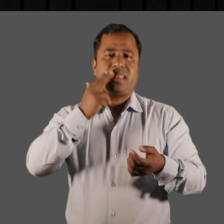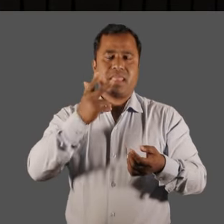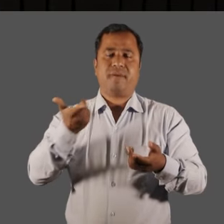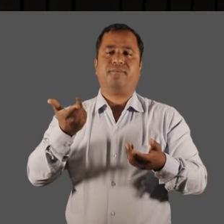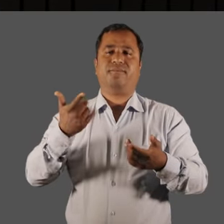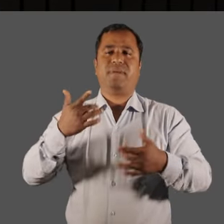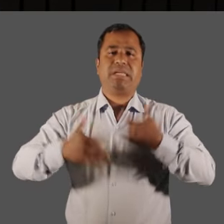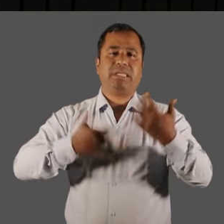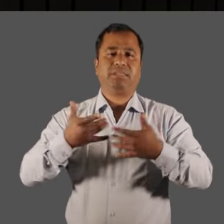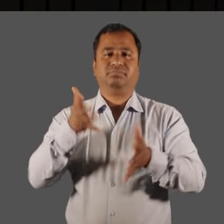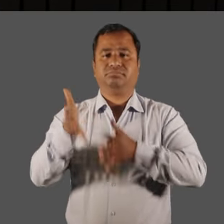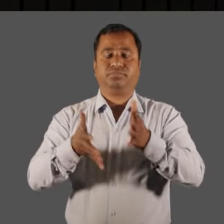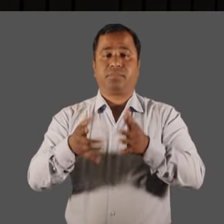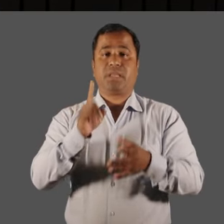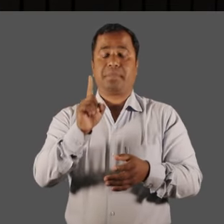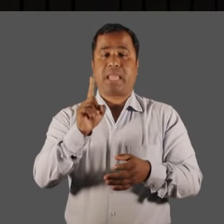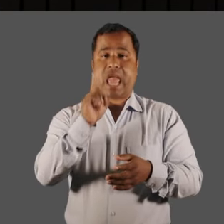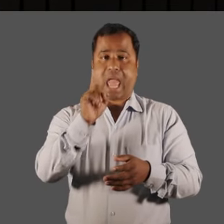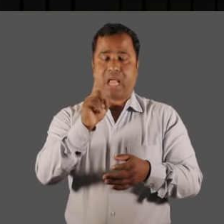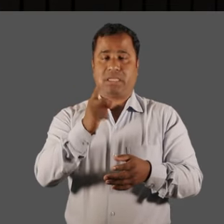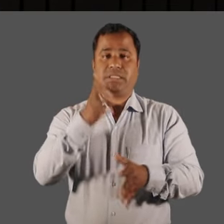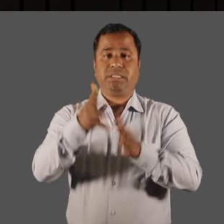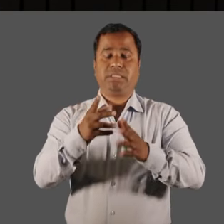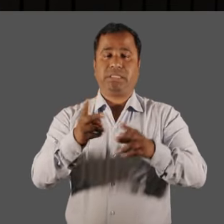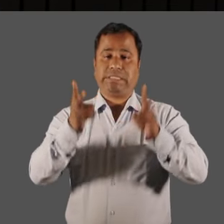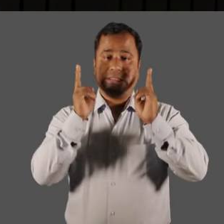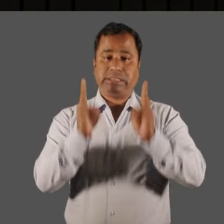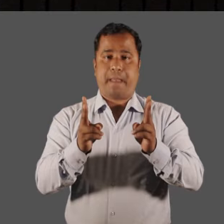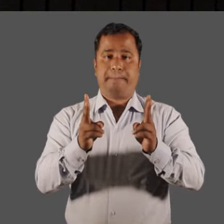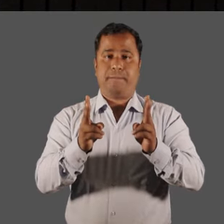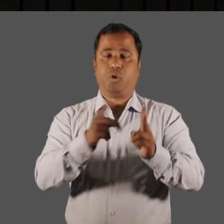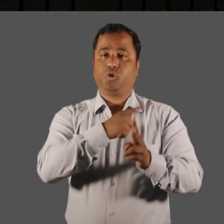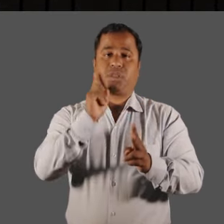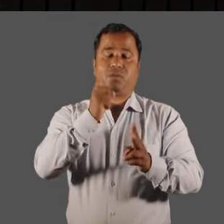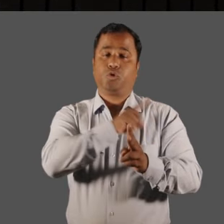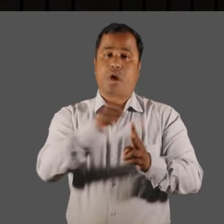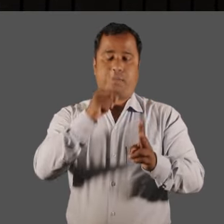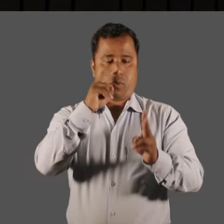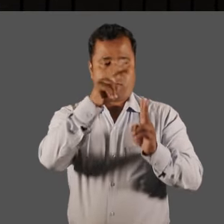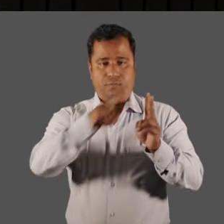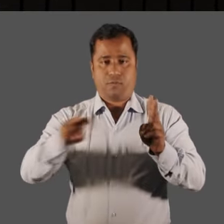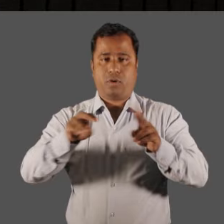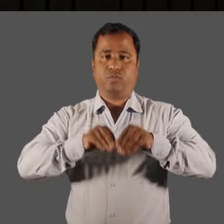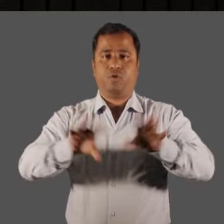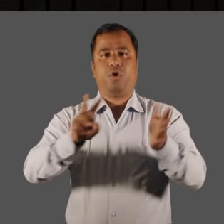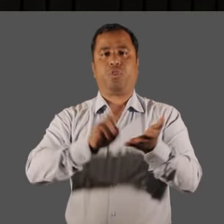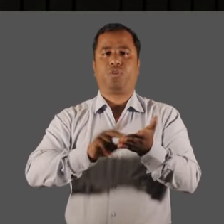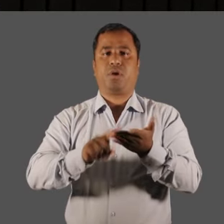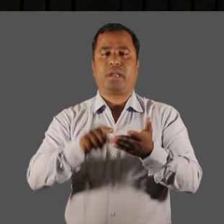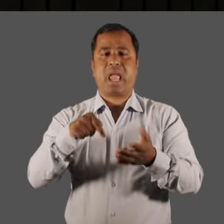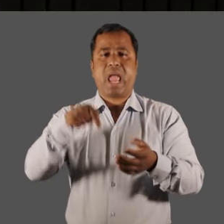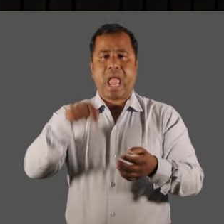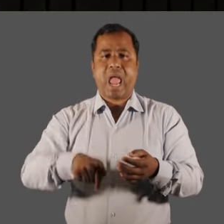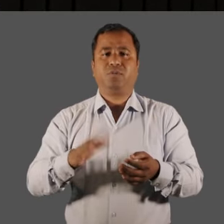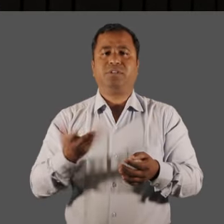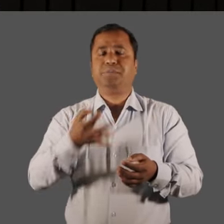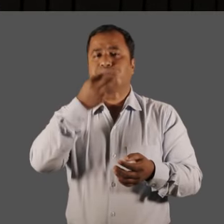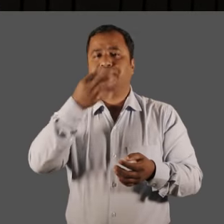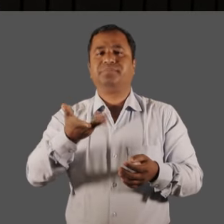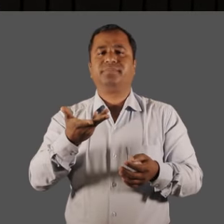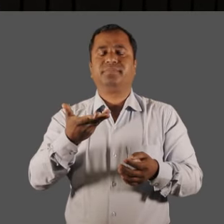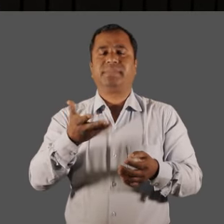মানে স্পেসিফিক সাইন হওয়া খুব জরুরি, বা একটা স্ট্যান্ডার্ড সাইন হওয়াটা খুবই দরকার। কারণ এখন আস্তে, আস্তে যেটা হচ্ছে কি, যে একটা